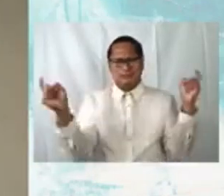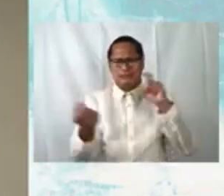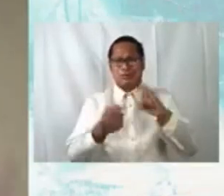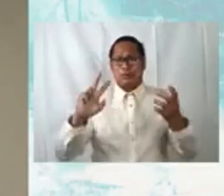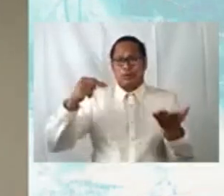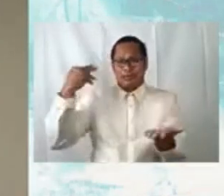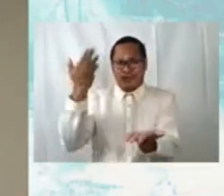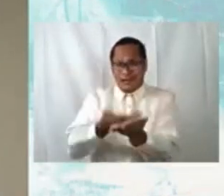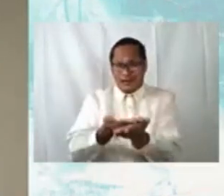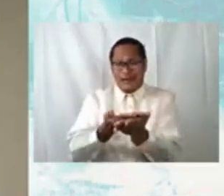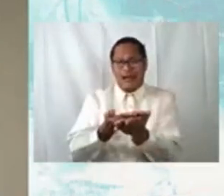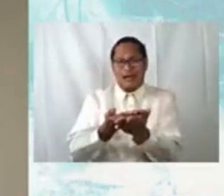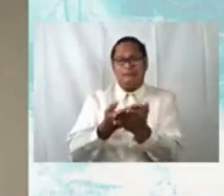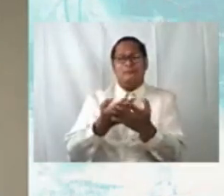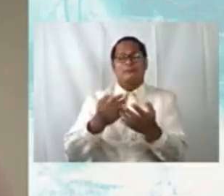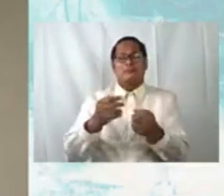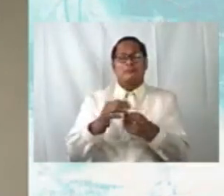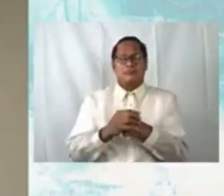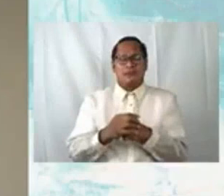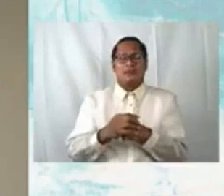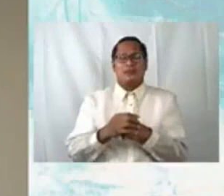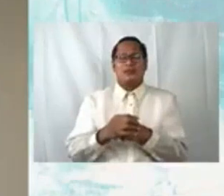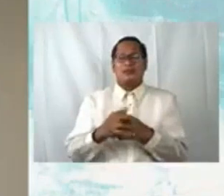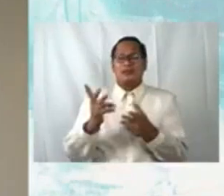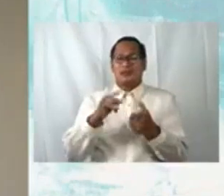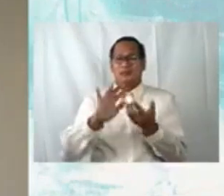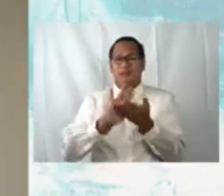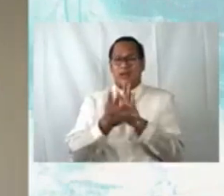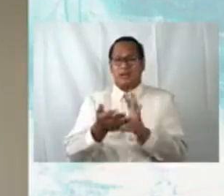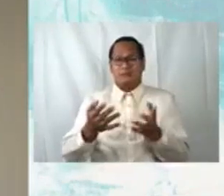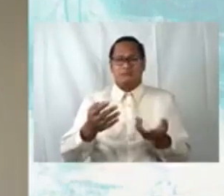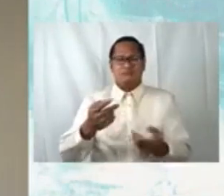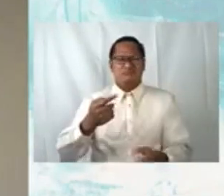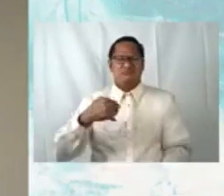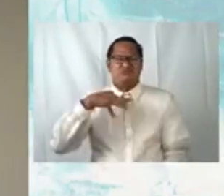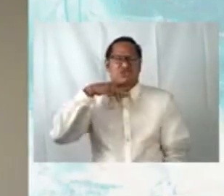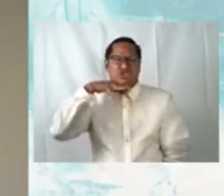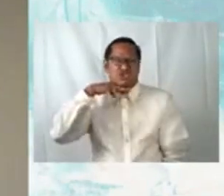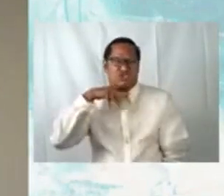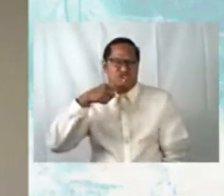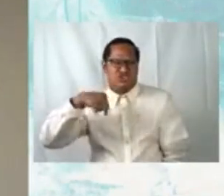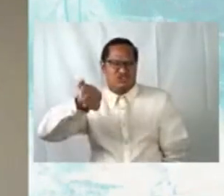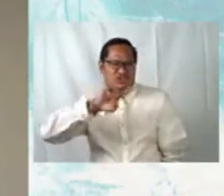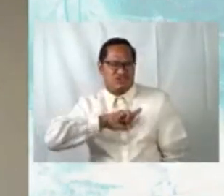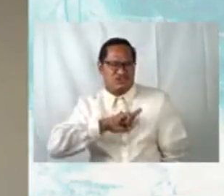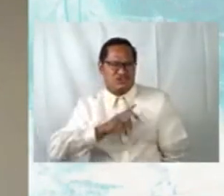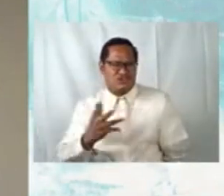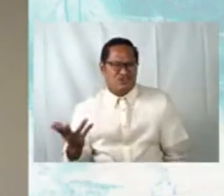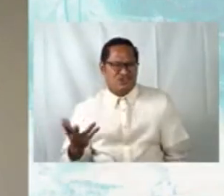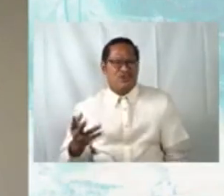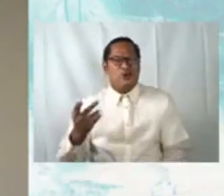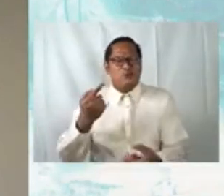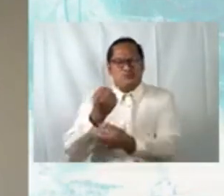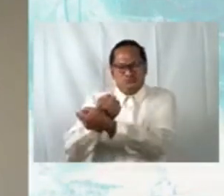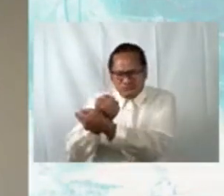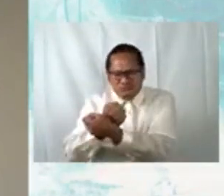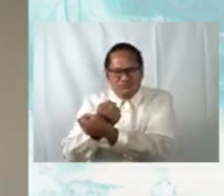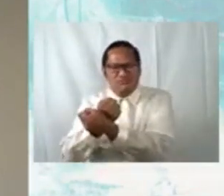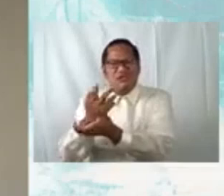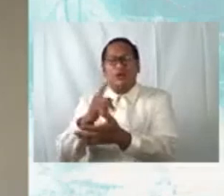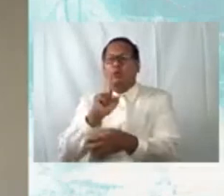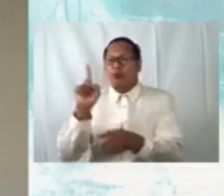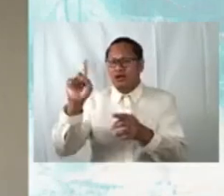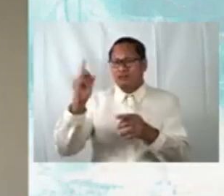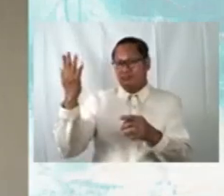pagiging malaya. At naging parang busabos. Naging Ang tawag ng mga bata